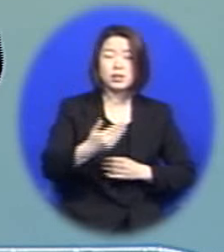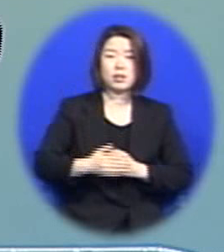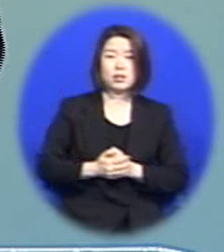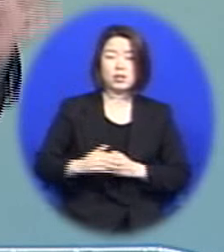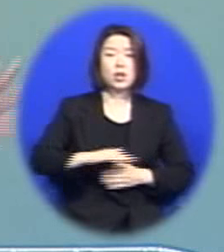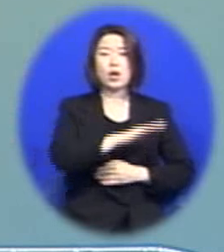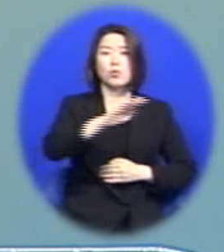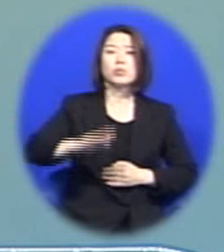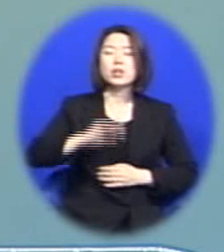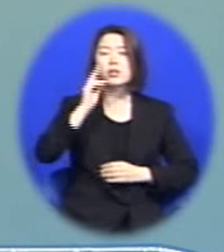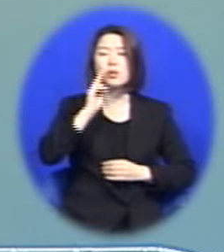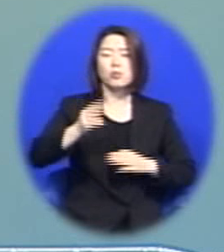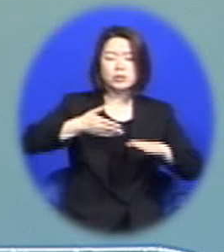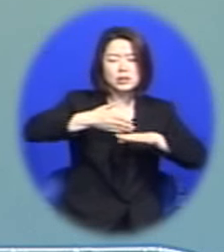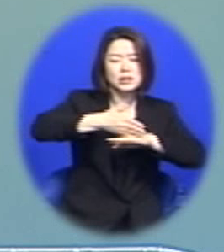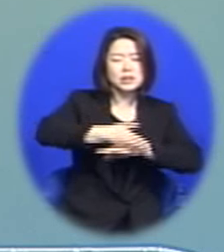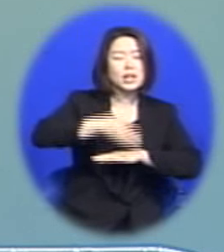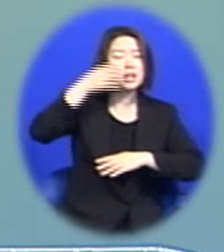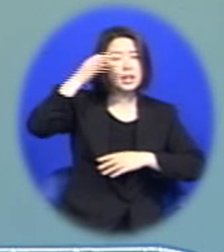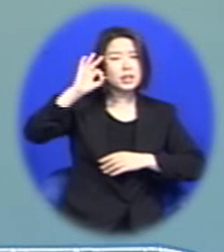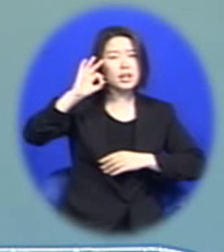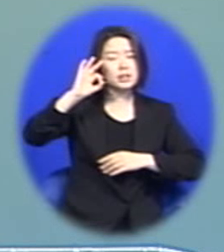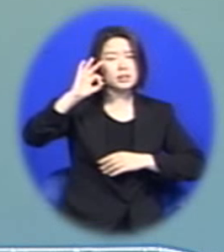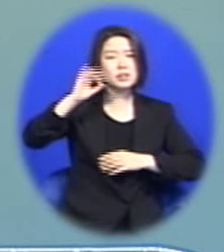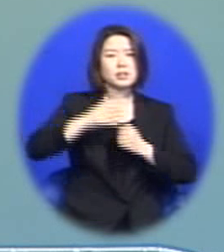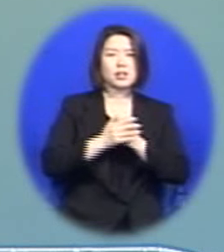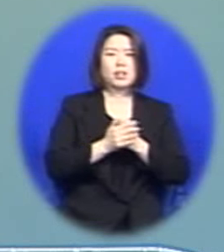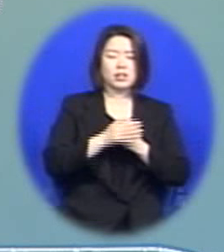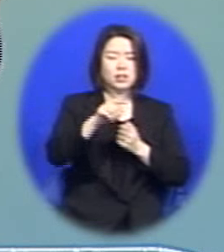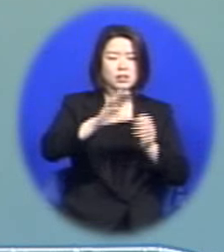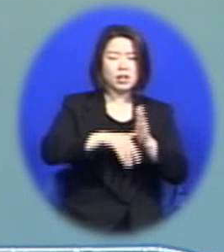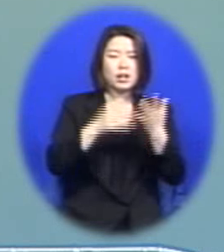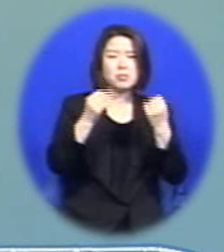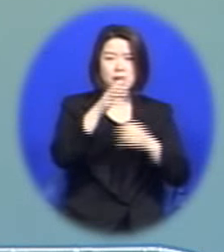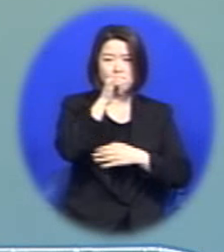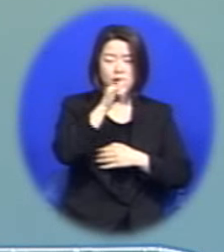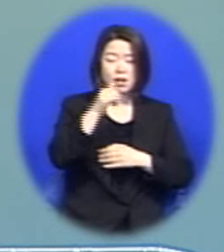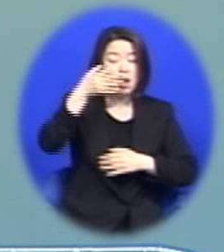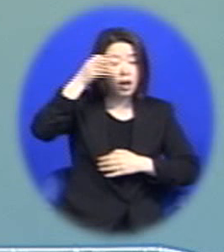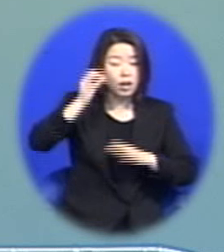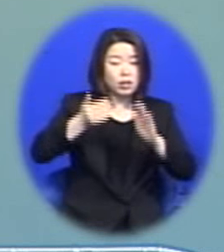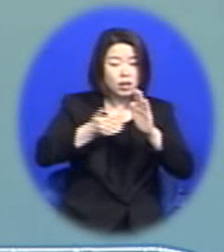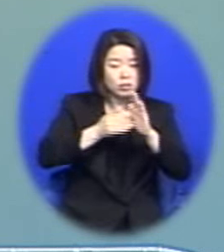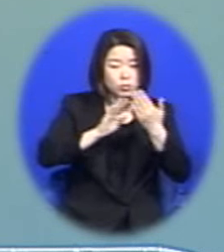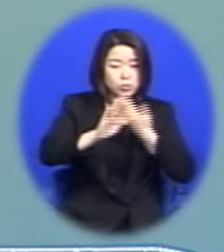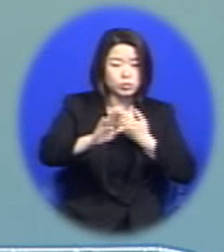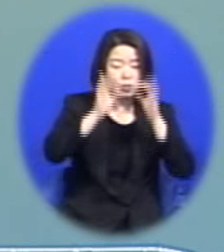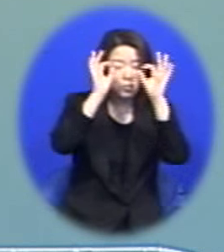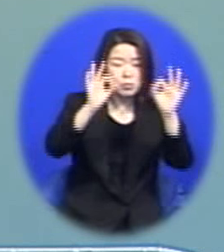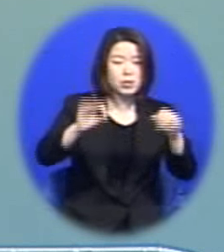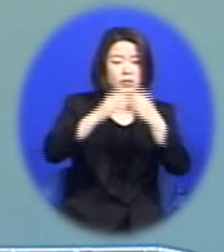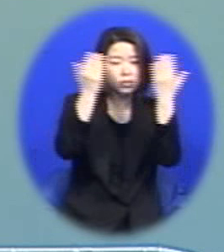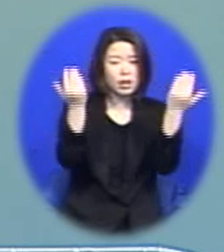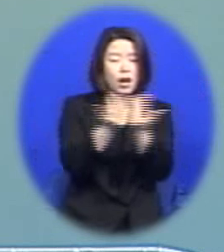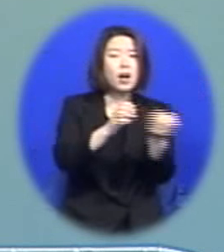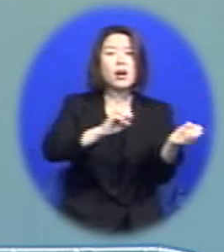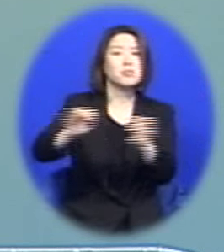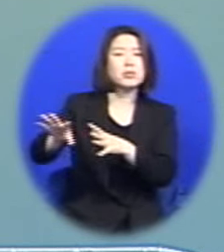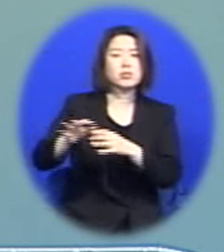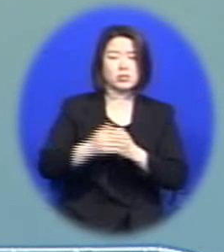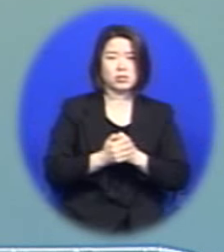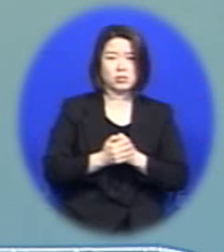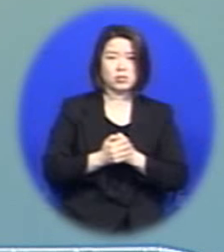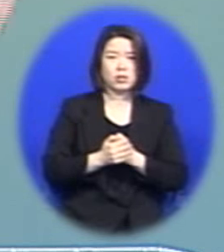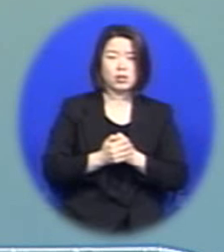우리는 너무 늦게 깨닫는 경향이 있습니다 깨다 거 보면 다 잃어버렸습니다 우리가 그렇게 사는 것을 보시는